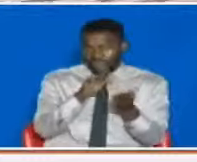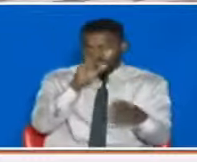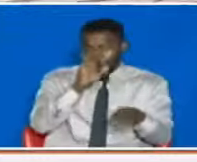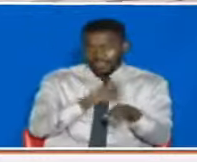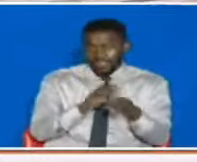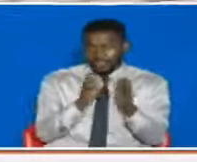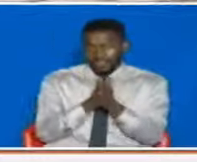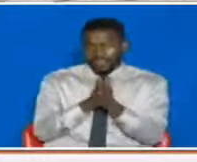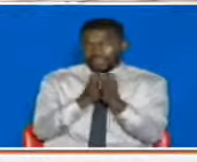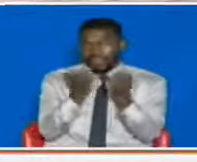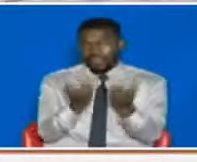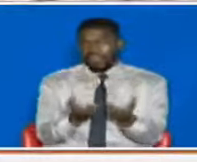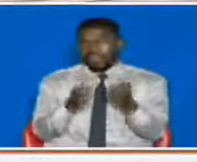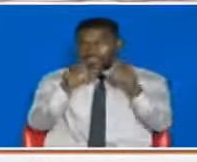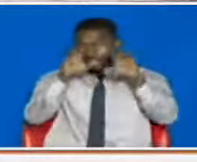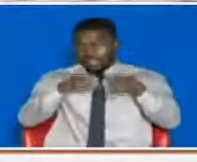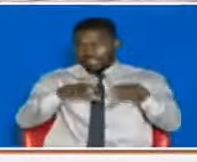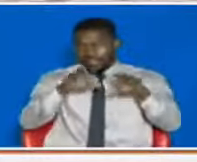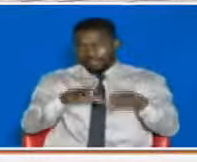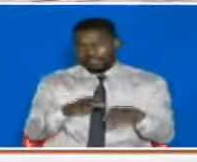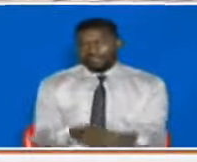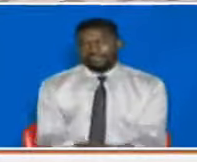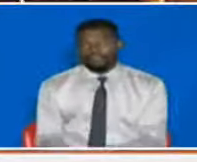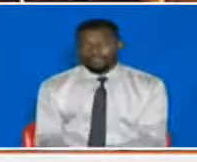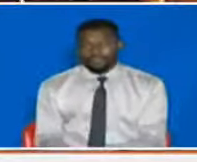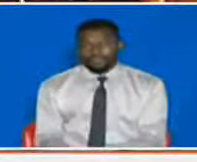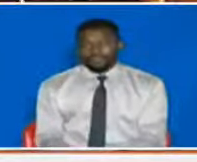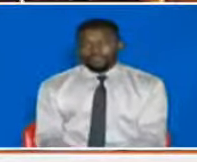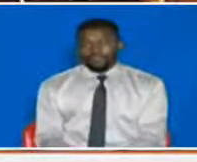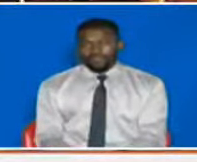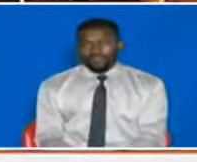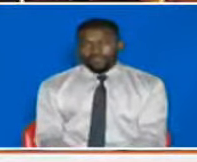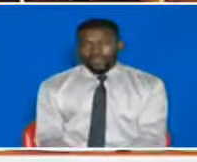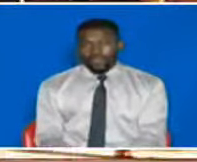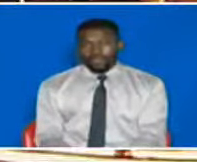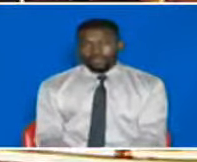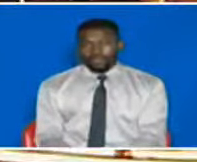Grace Ngaka, KTN News, Nairobi. Na mtazamaji, tugeukie